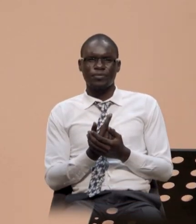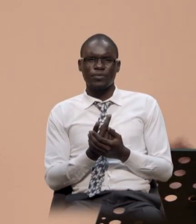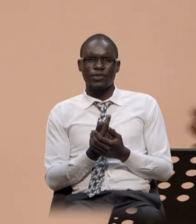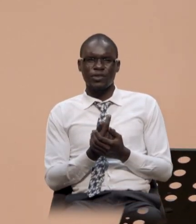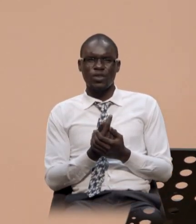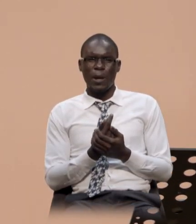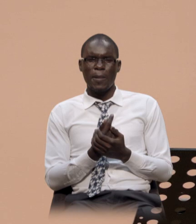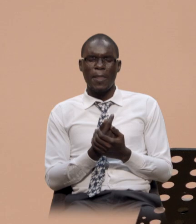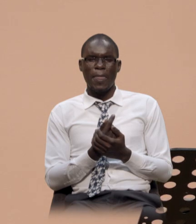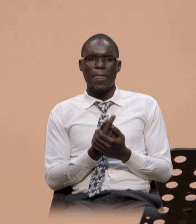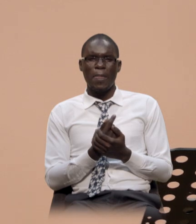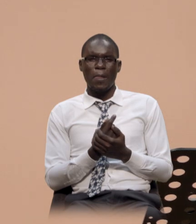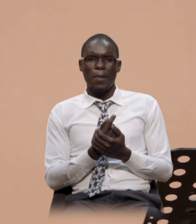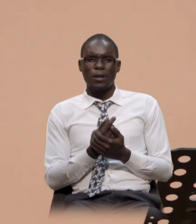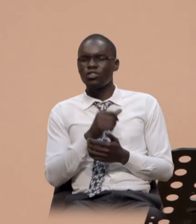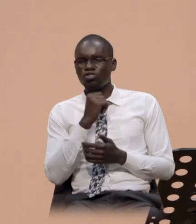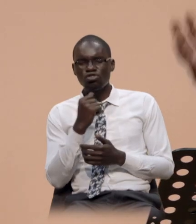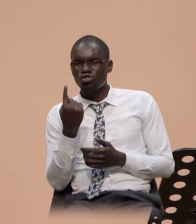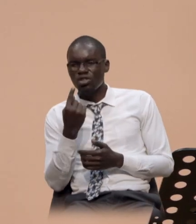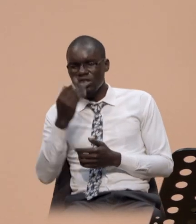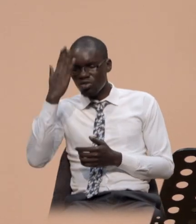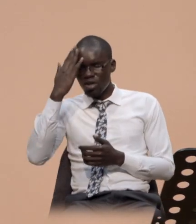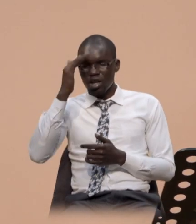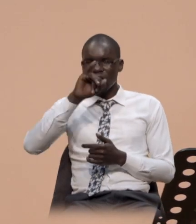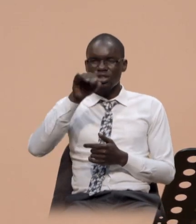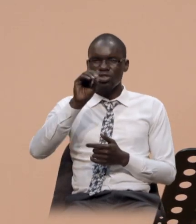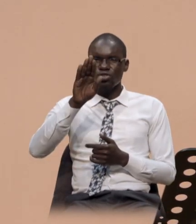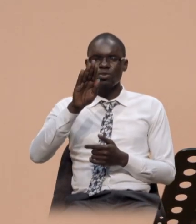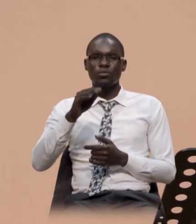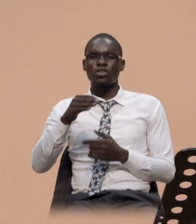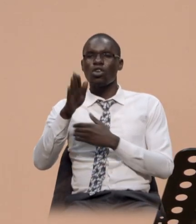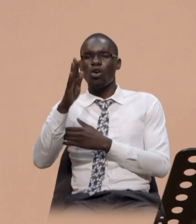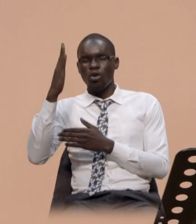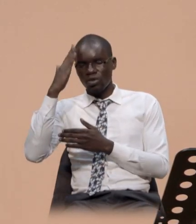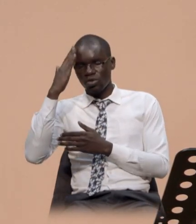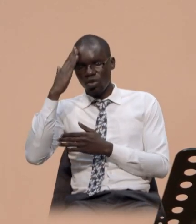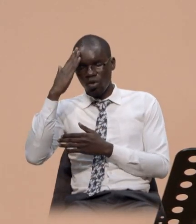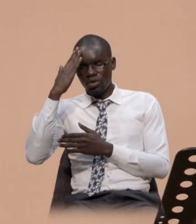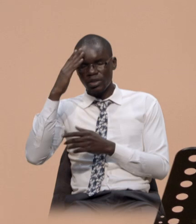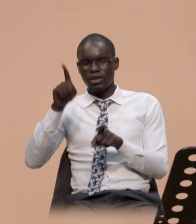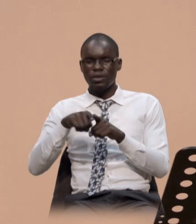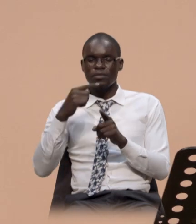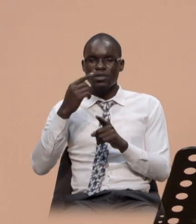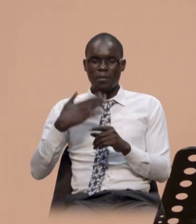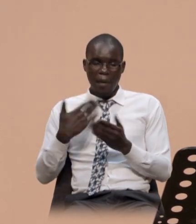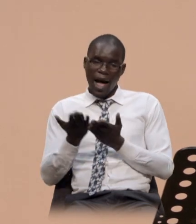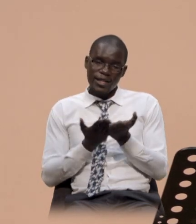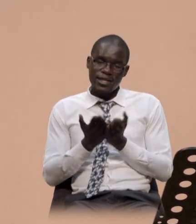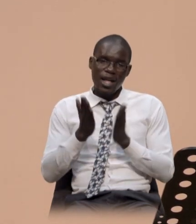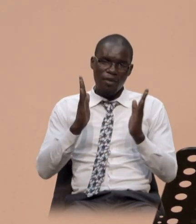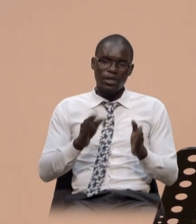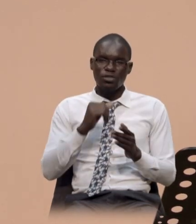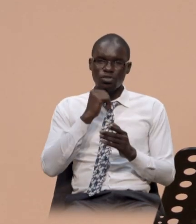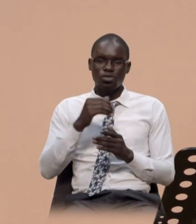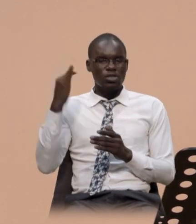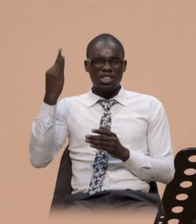Haujulikani tu kama Ayubu, hakujulikana tu kama Ayubu. Mungu anasema huyo ni mtumishi wangu. Watumishi wa Bwana, hakuwa